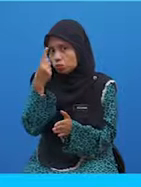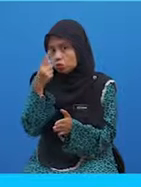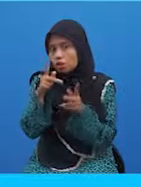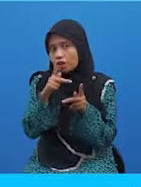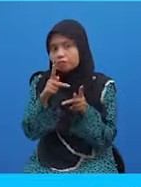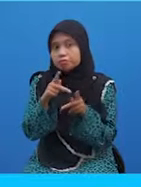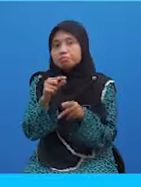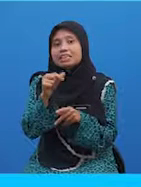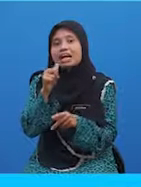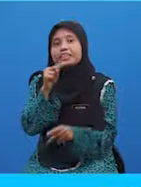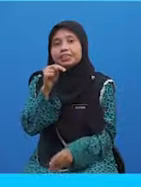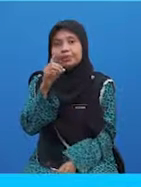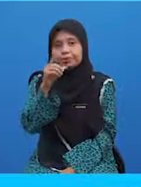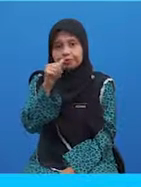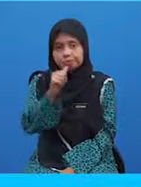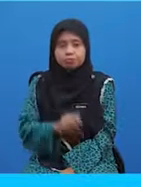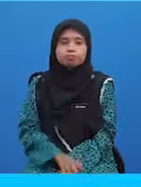ganda.